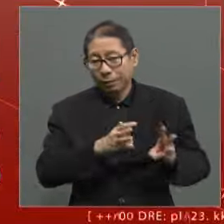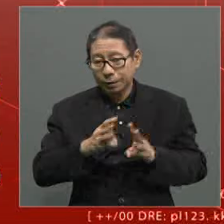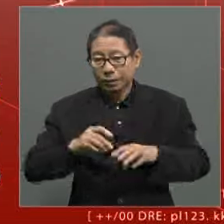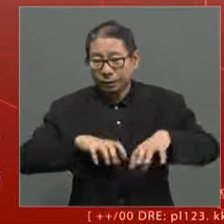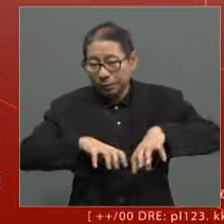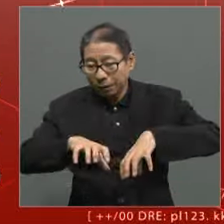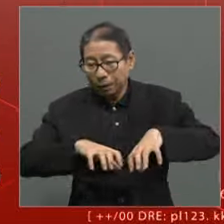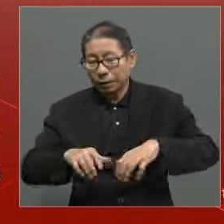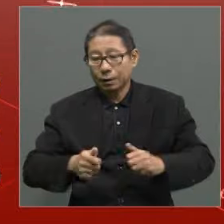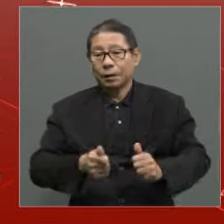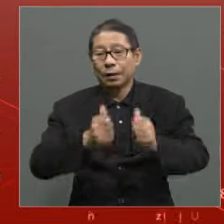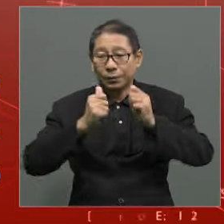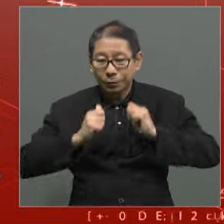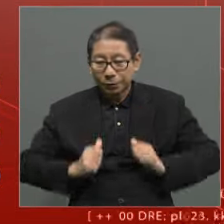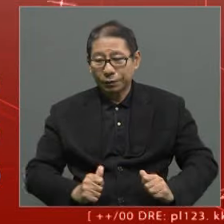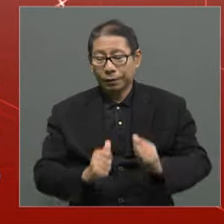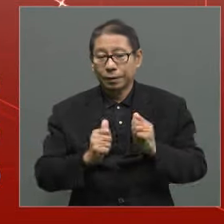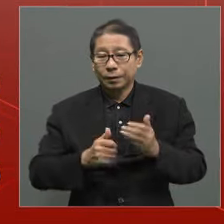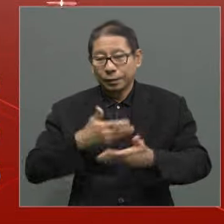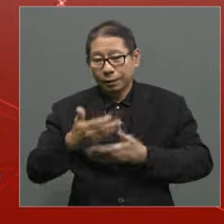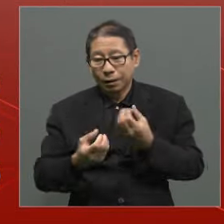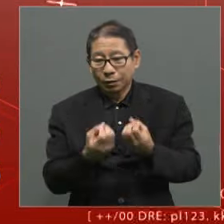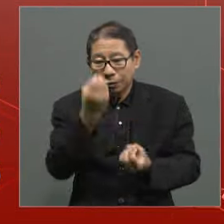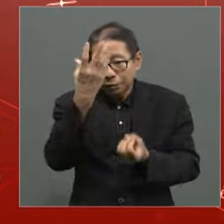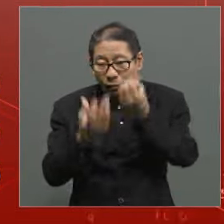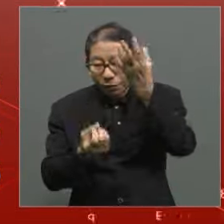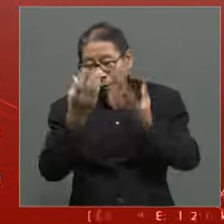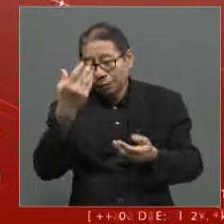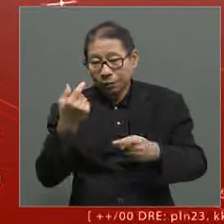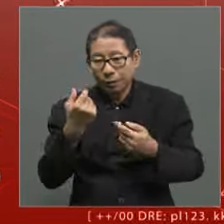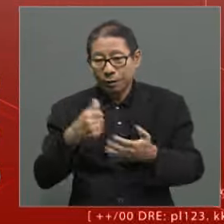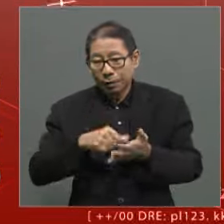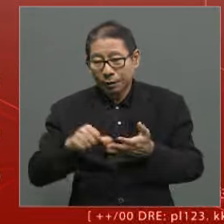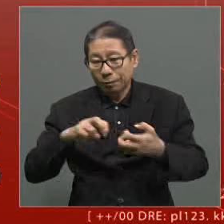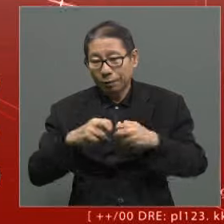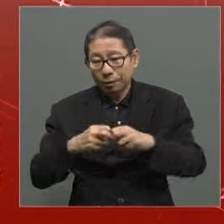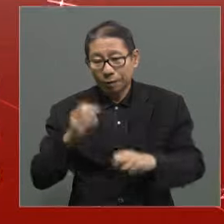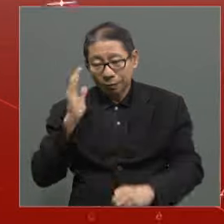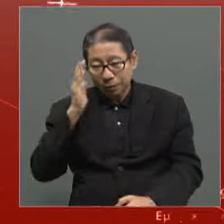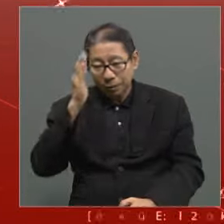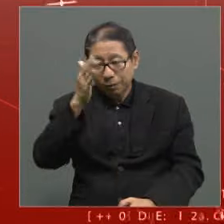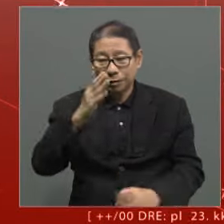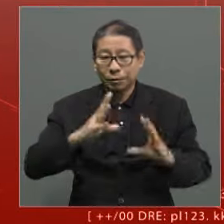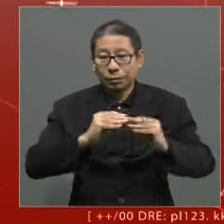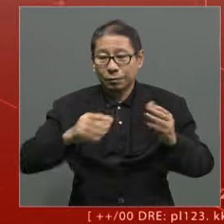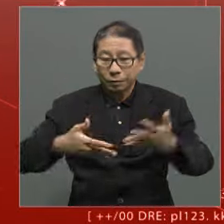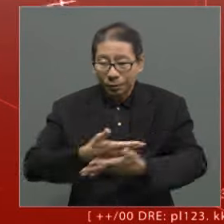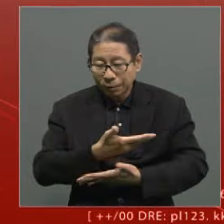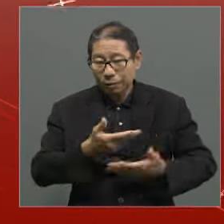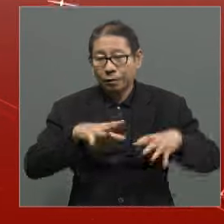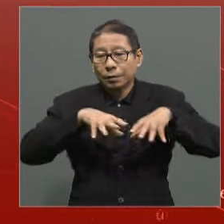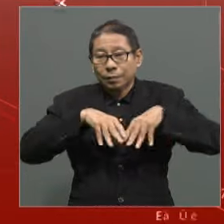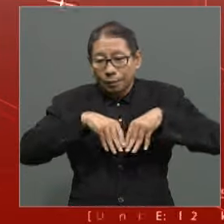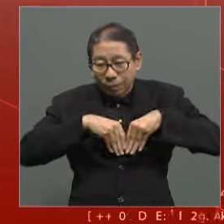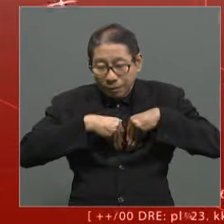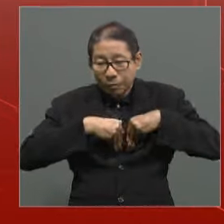การการอนุญาตให้ทำให้ค้าดอกไม้เพลิงรวมถึงการเยียวยาแล้วก็การแก้ไขในอนาคตซึ่งที่ประชุมวันนี้เห็นพ้องต้องกันเลยครับว่าจะ